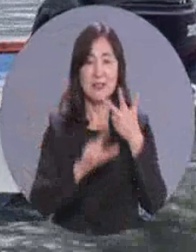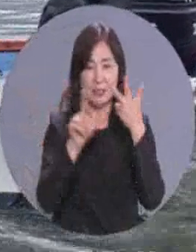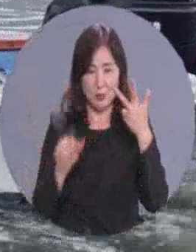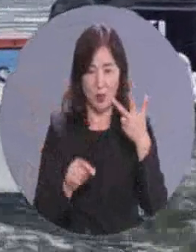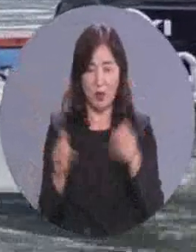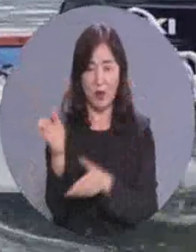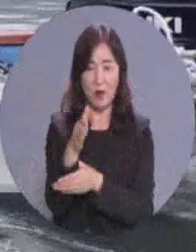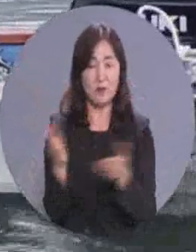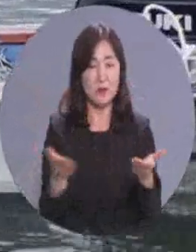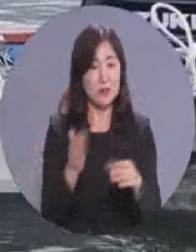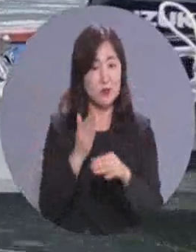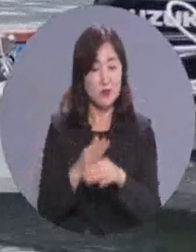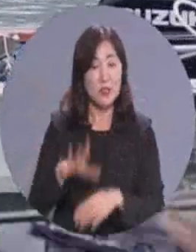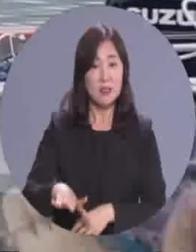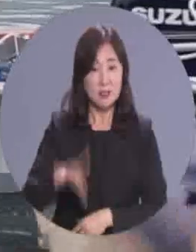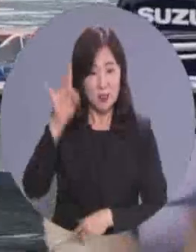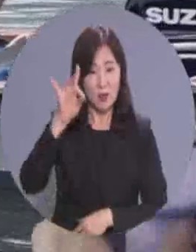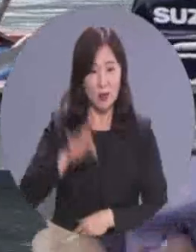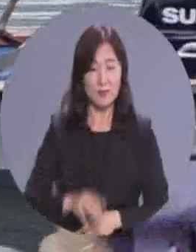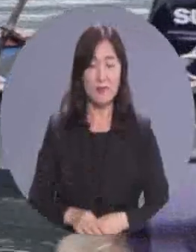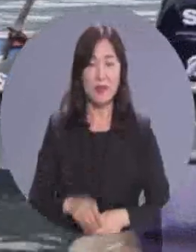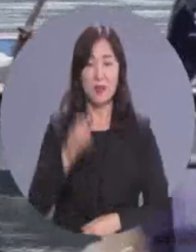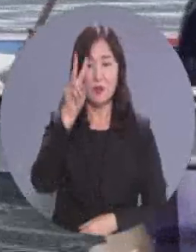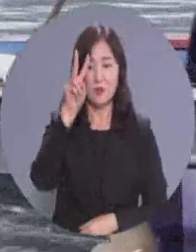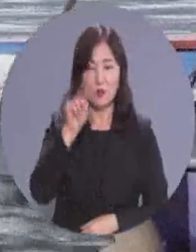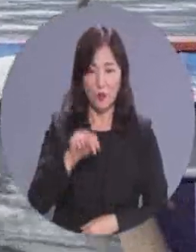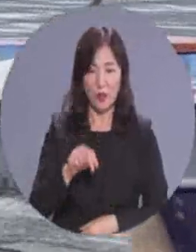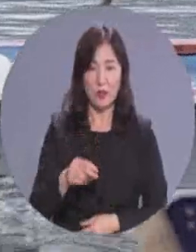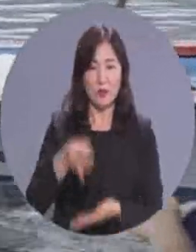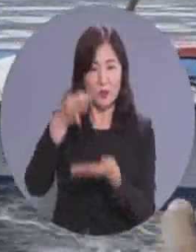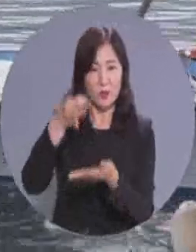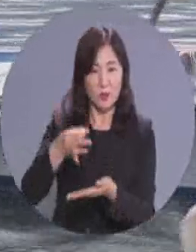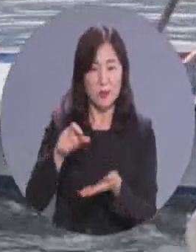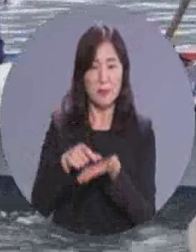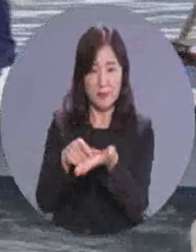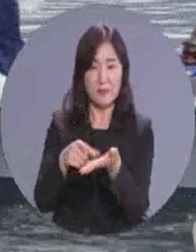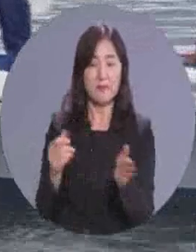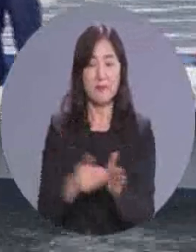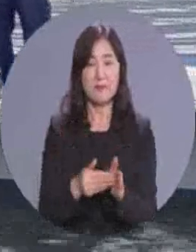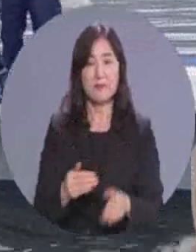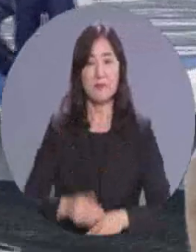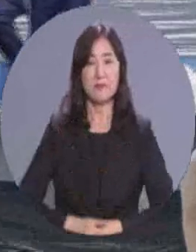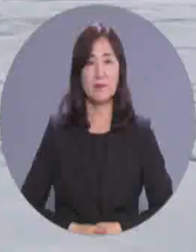최초로 유엔 식량농업기구 세계 중요 농업유산으로 등재됐습니다.